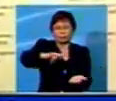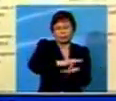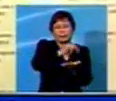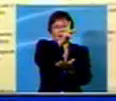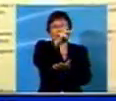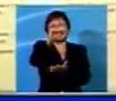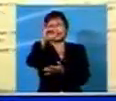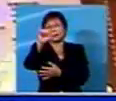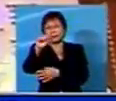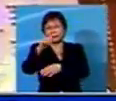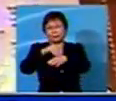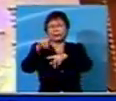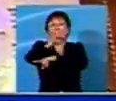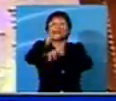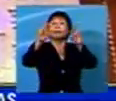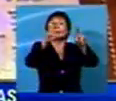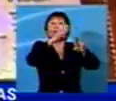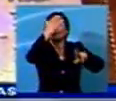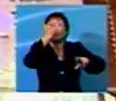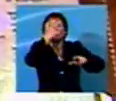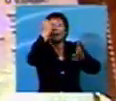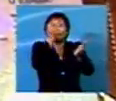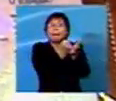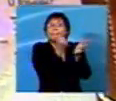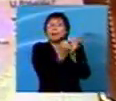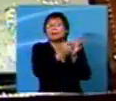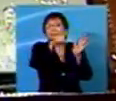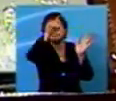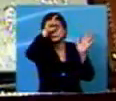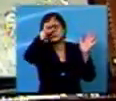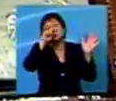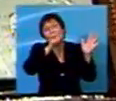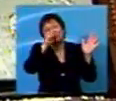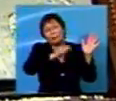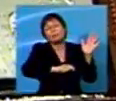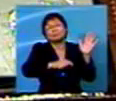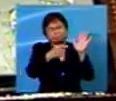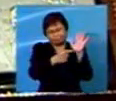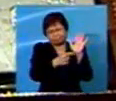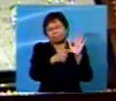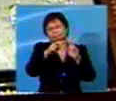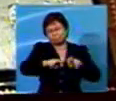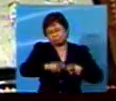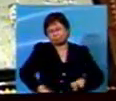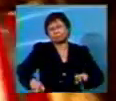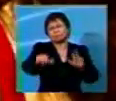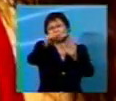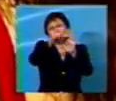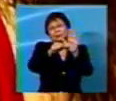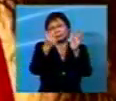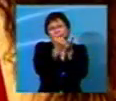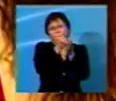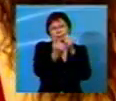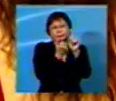kkia Rabu lalu kerana di memiliki pasport Turki palsu kes masih disiasat mengikut akta pasport